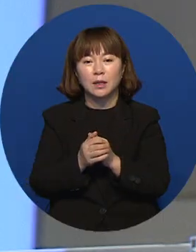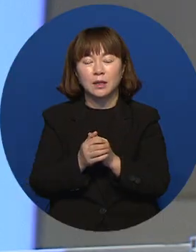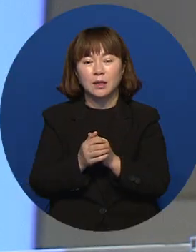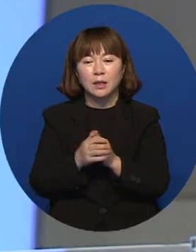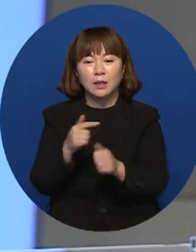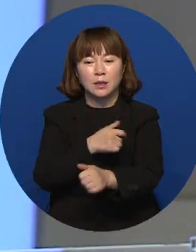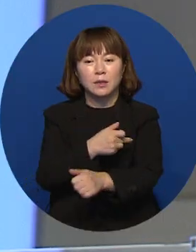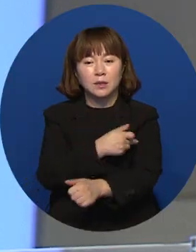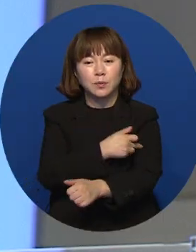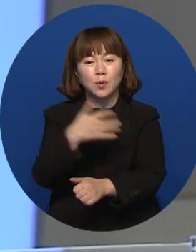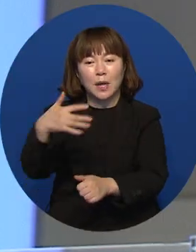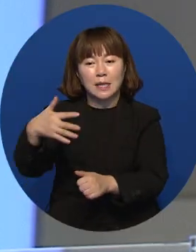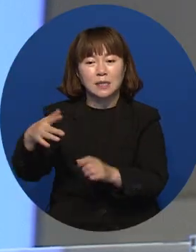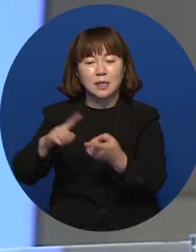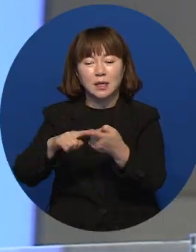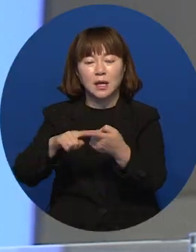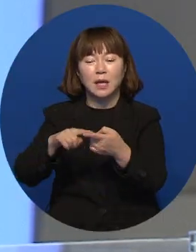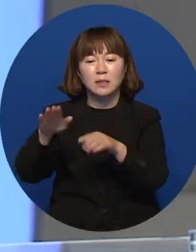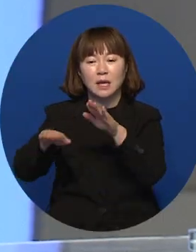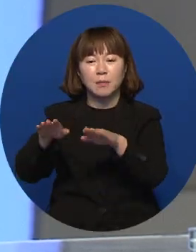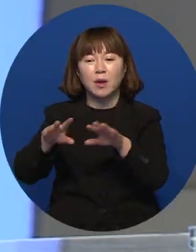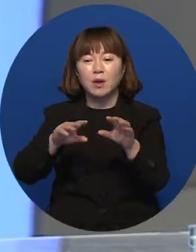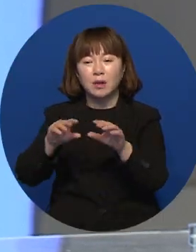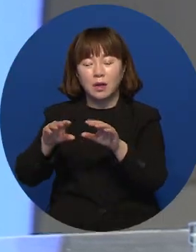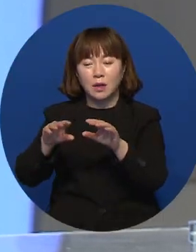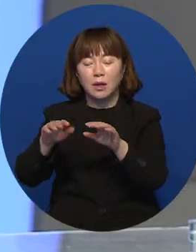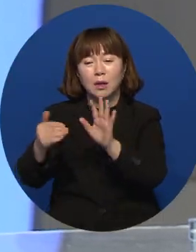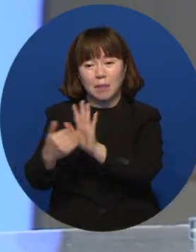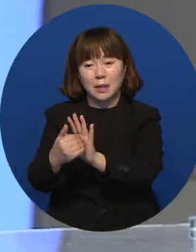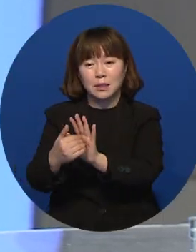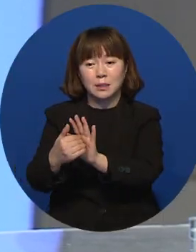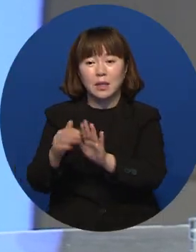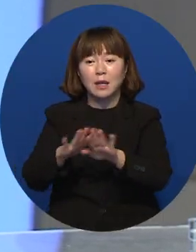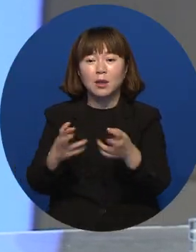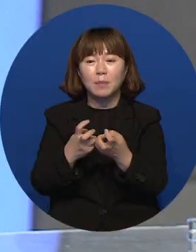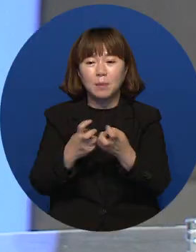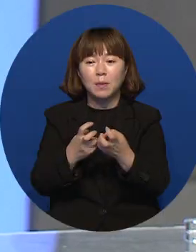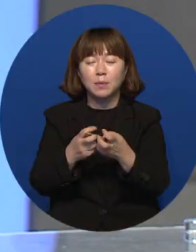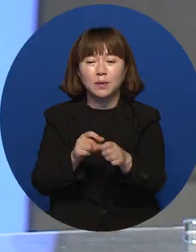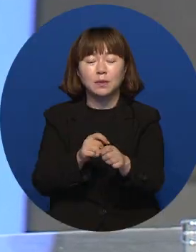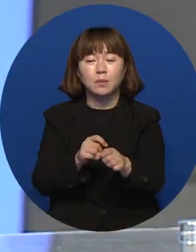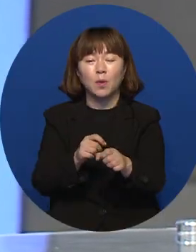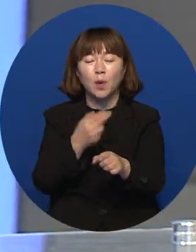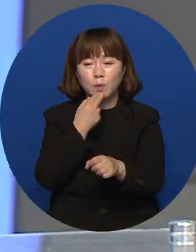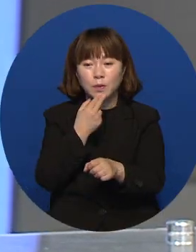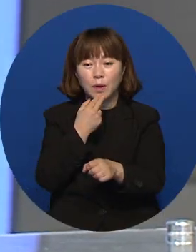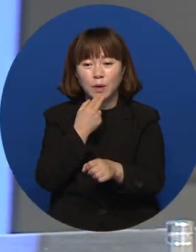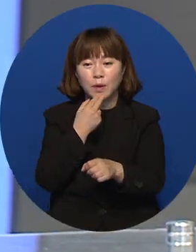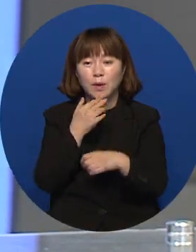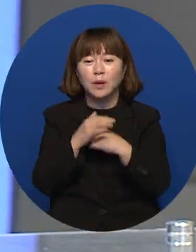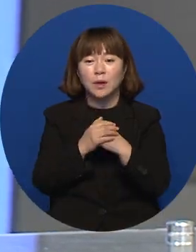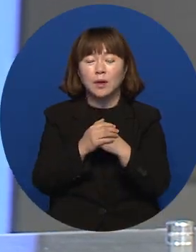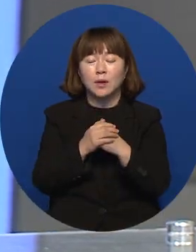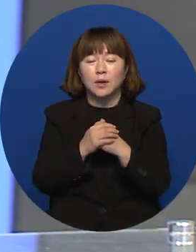지방에 대해서 솔직히 뚜렷한 대하는 아직 없지만 제 개인적인 생각에는 어